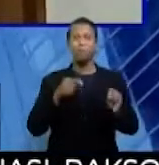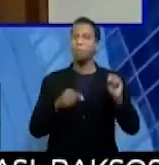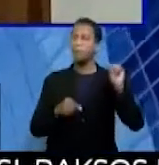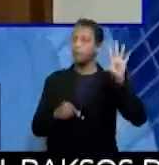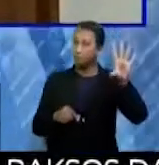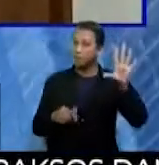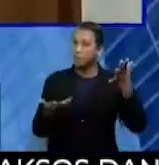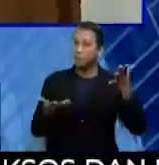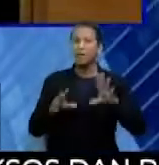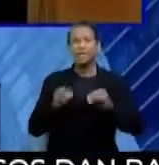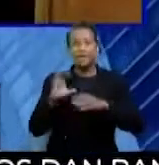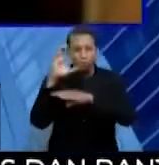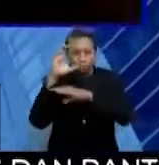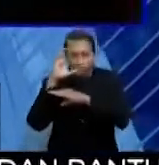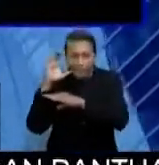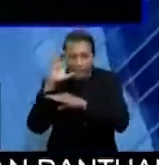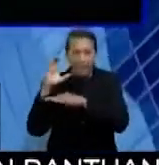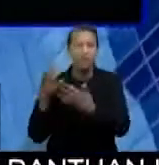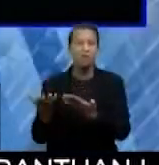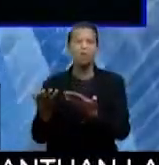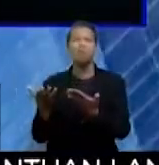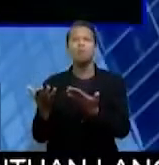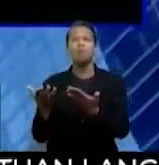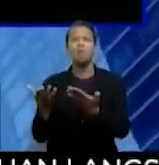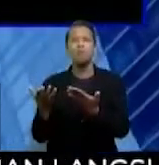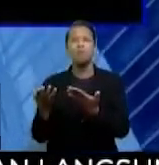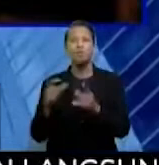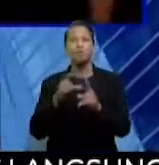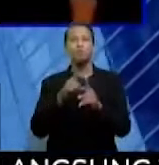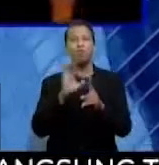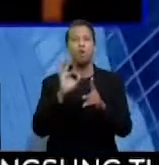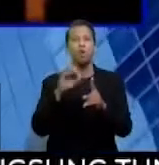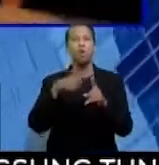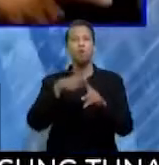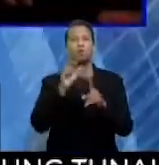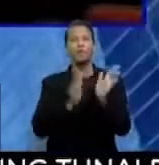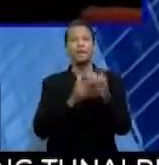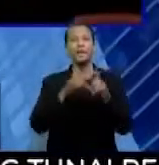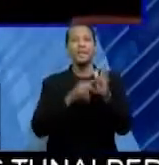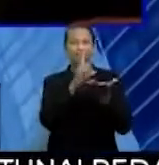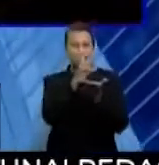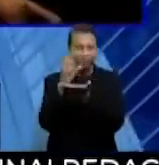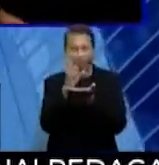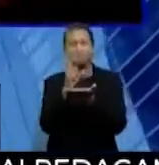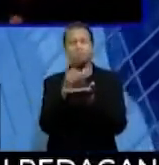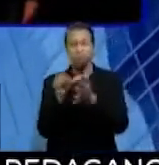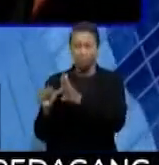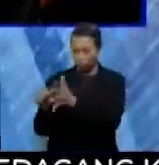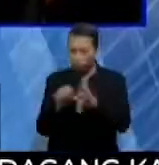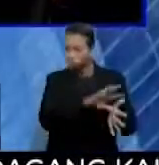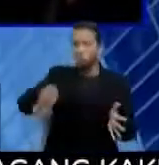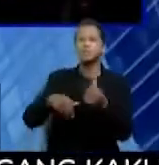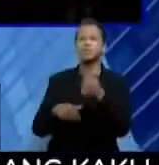film panjang, film pendek maupun di dokumenter. Dan ini program yang kita rancang ini semua disalurkan melalui